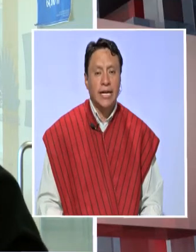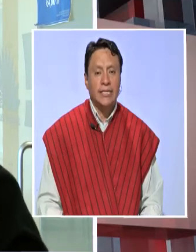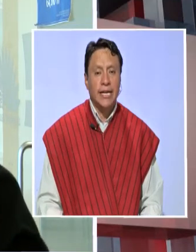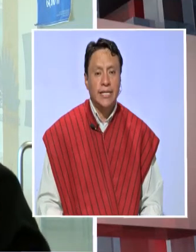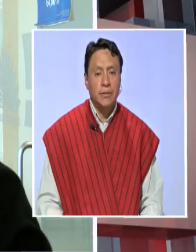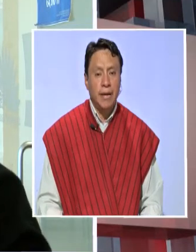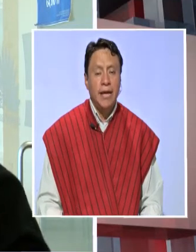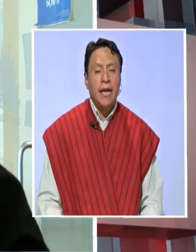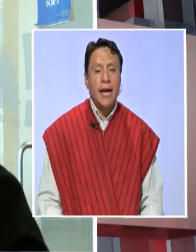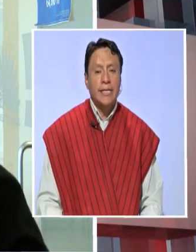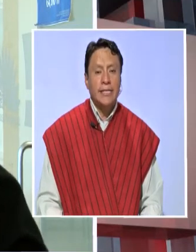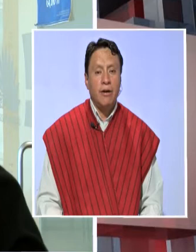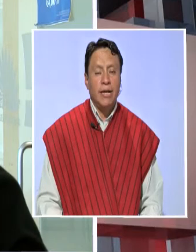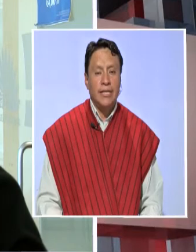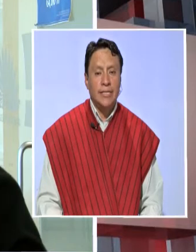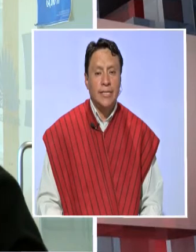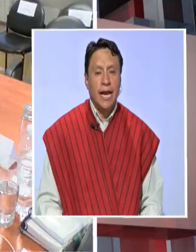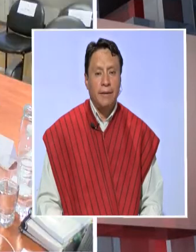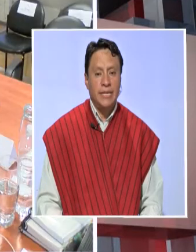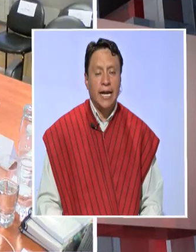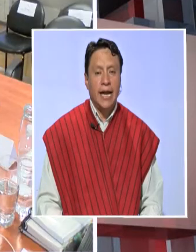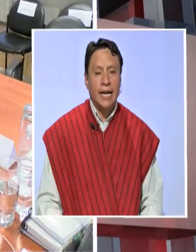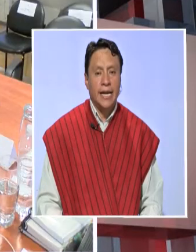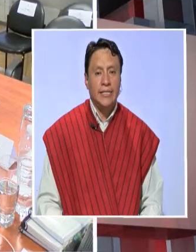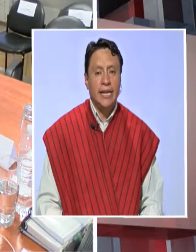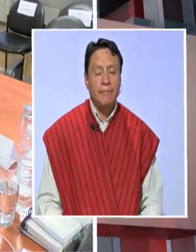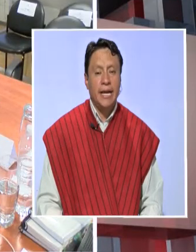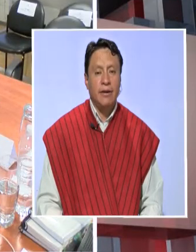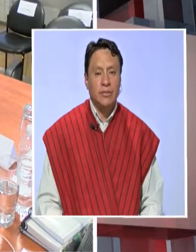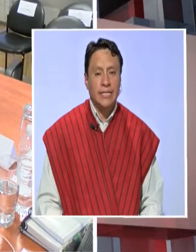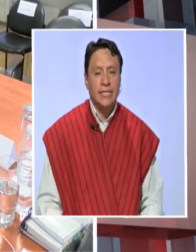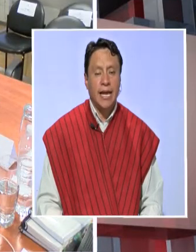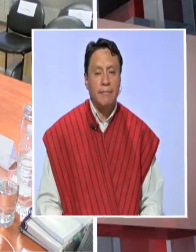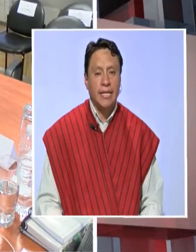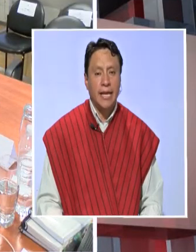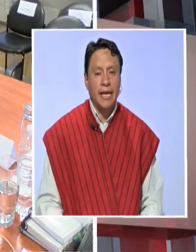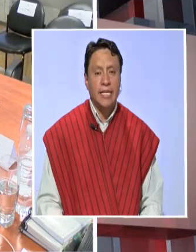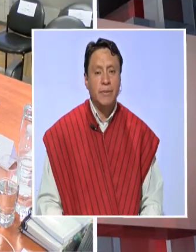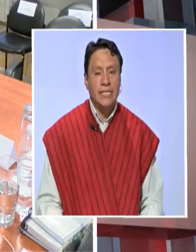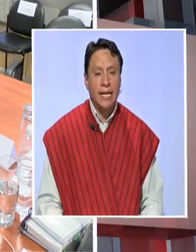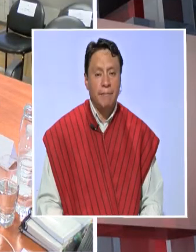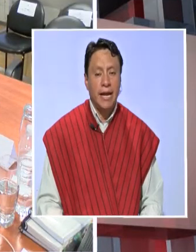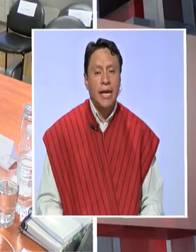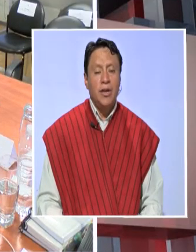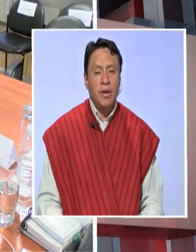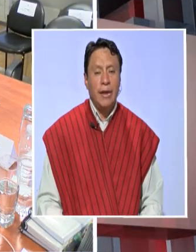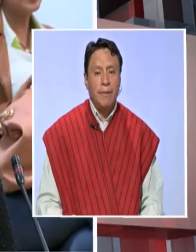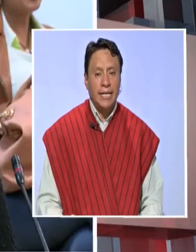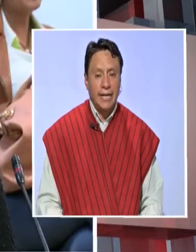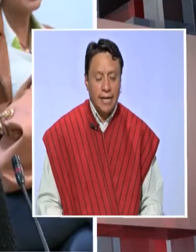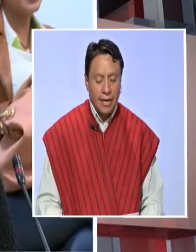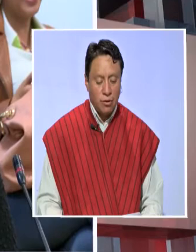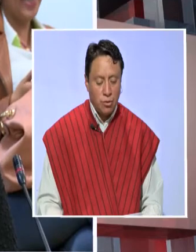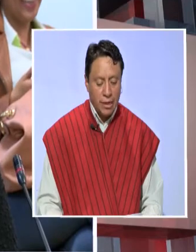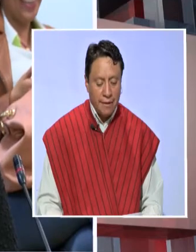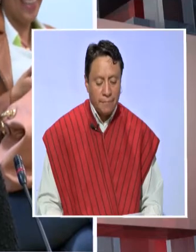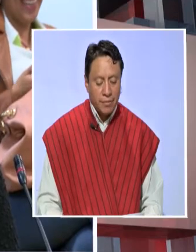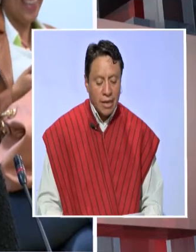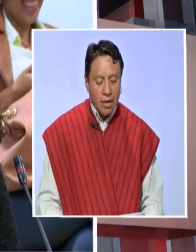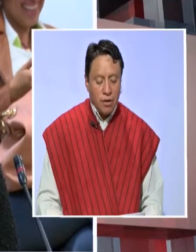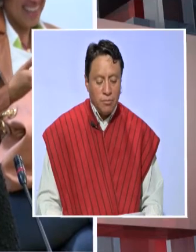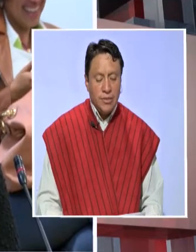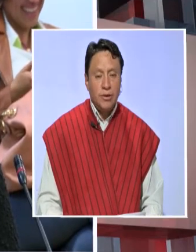nyanta wichkashka nishpa kashna wanachishka hapishka karka. Shina mika ihuchachishka ima tanya kishpichina pa yuei paktarirka